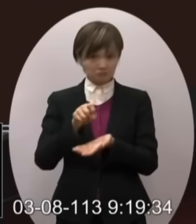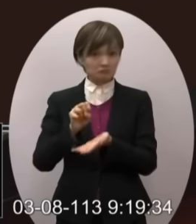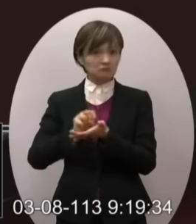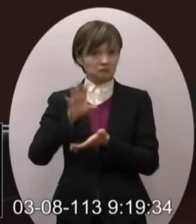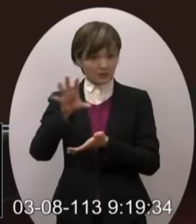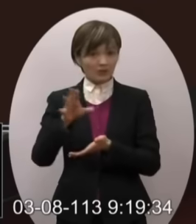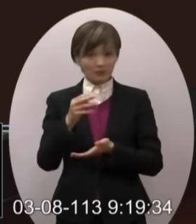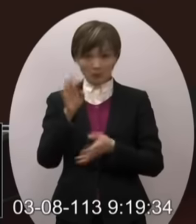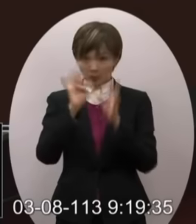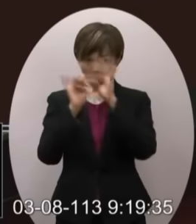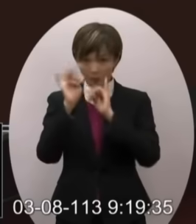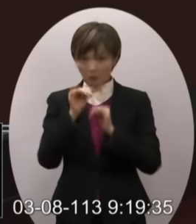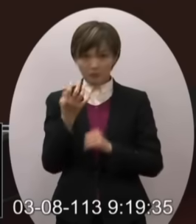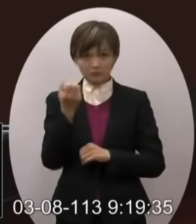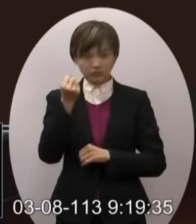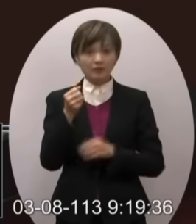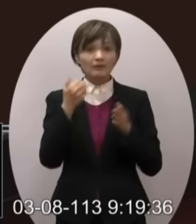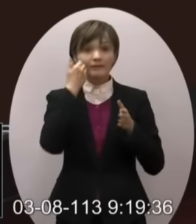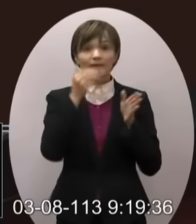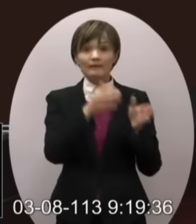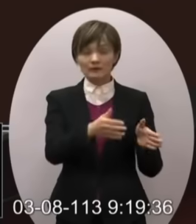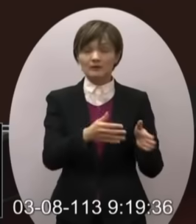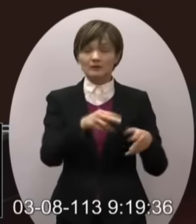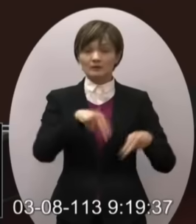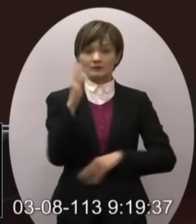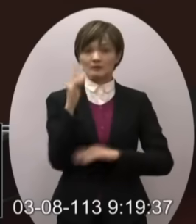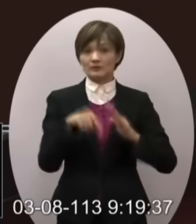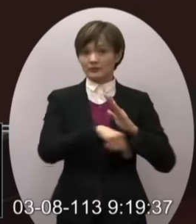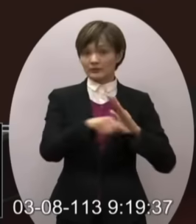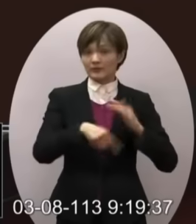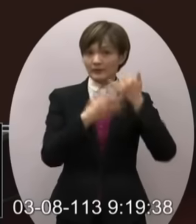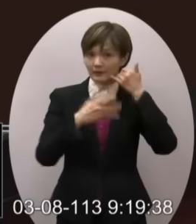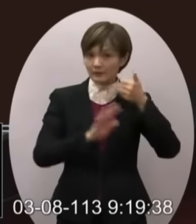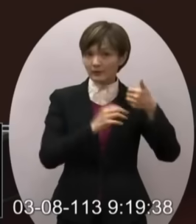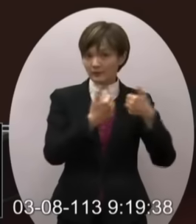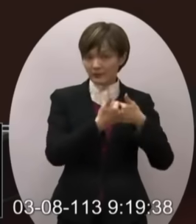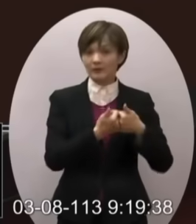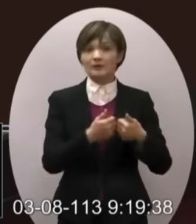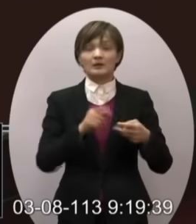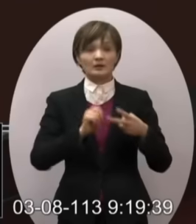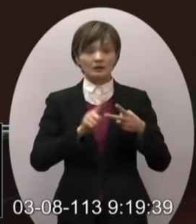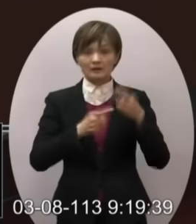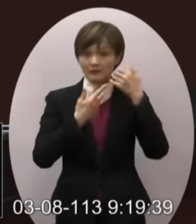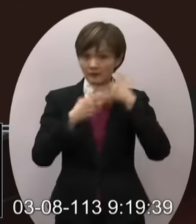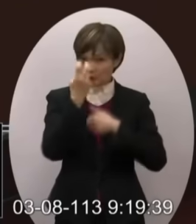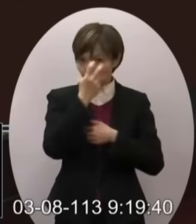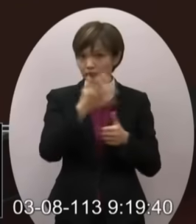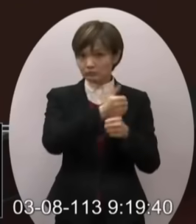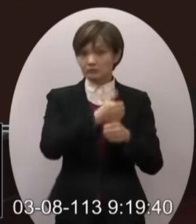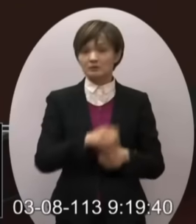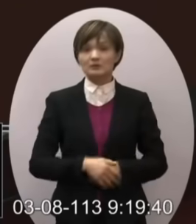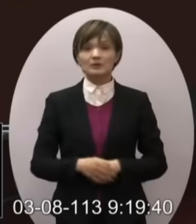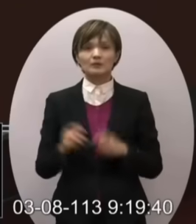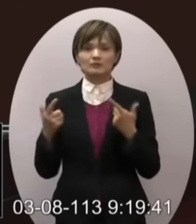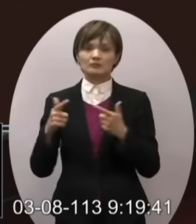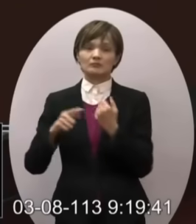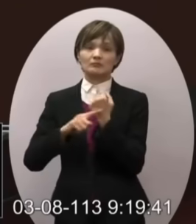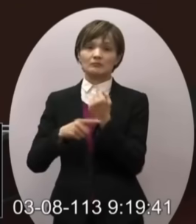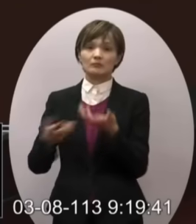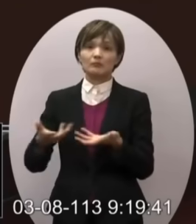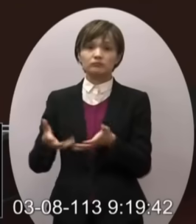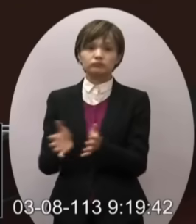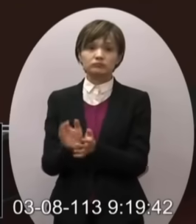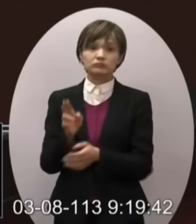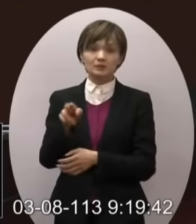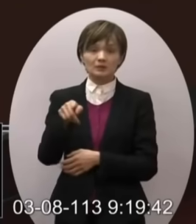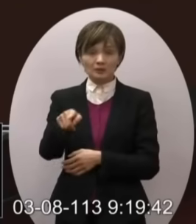政院的海委会以及海巡署，并不是法务部。调阅是向海委会调阅相关事故